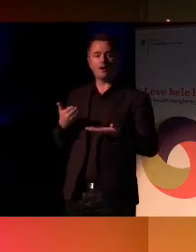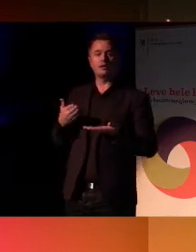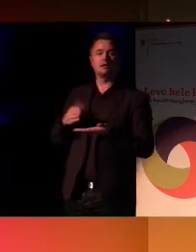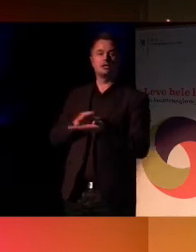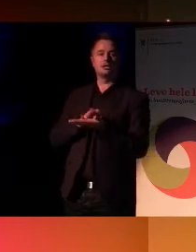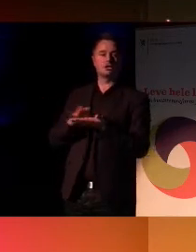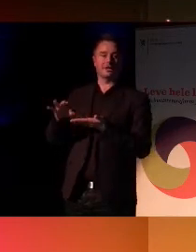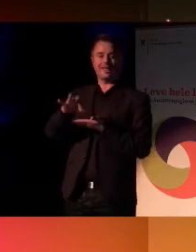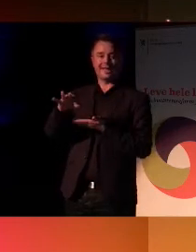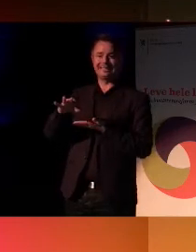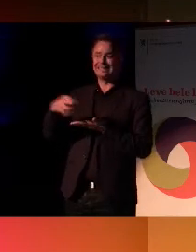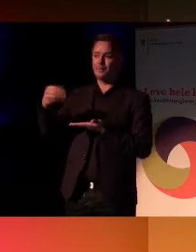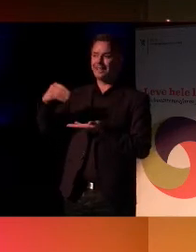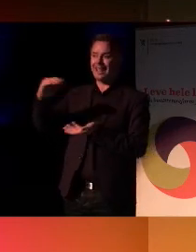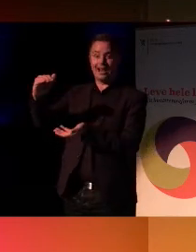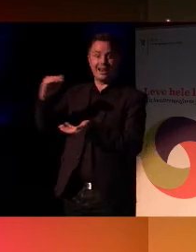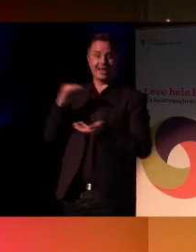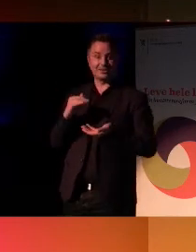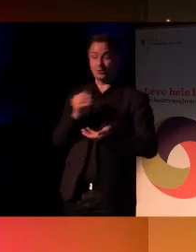veldig kjekt.